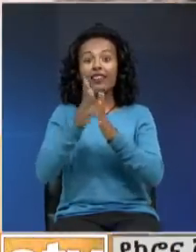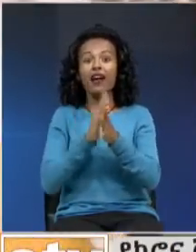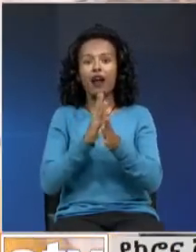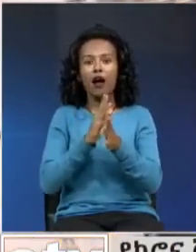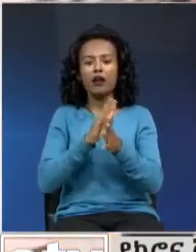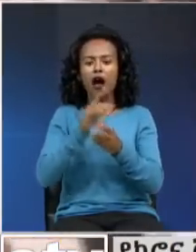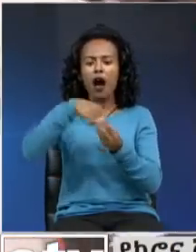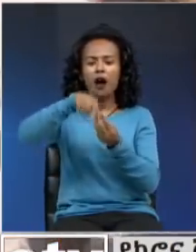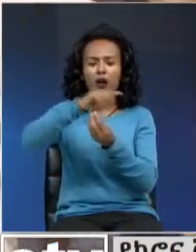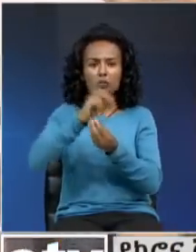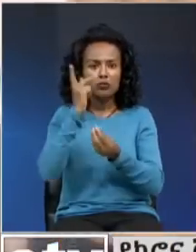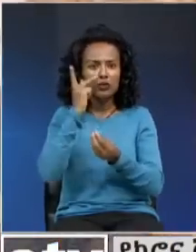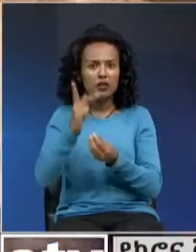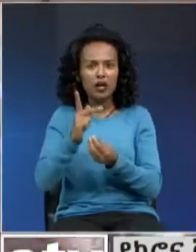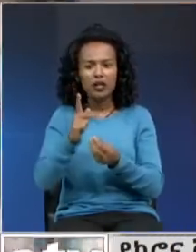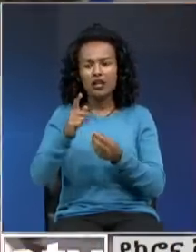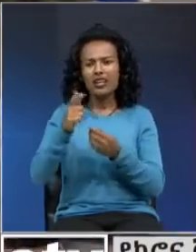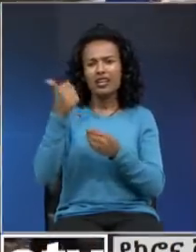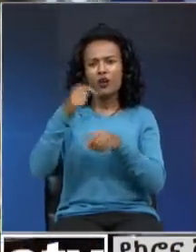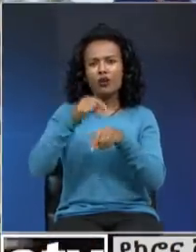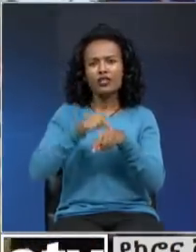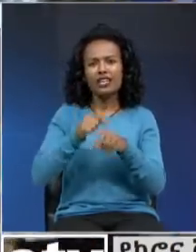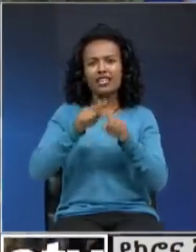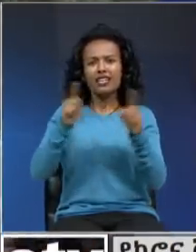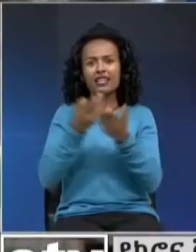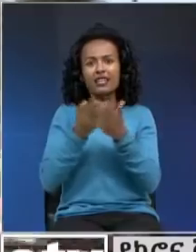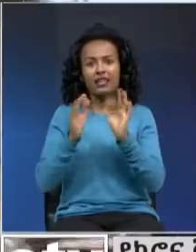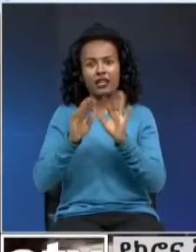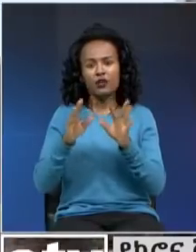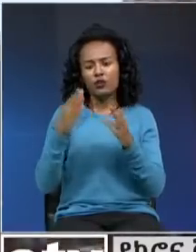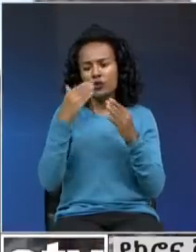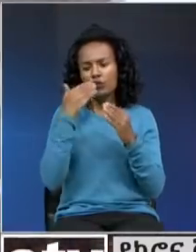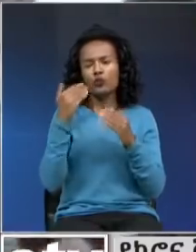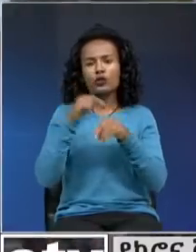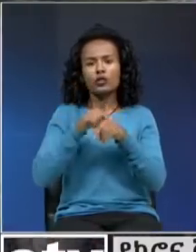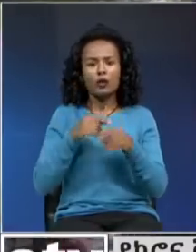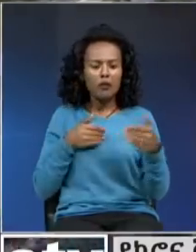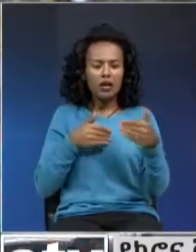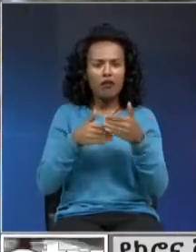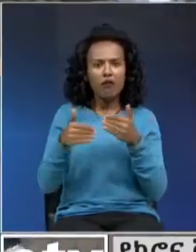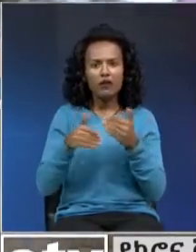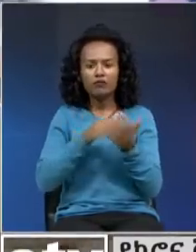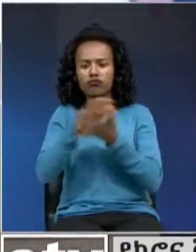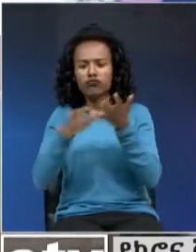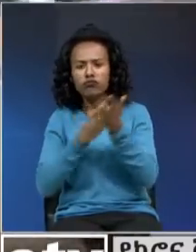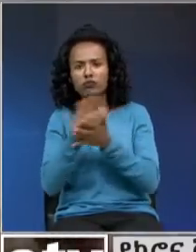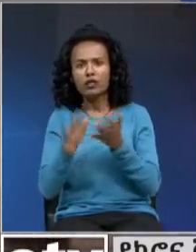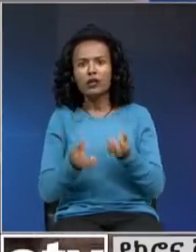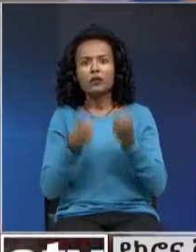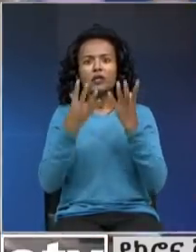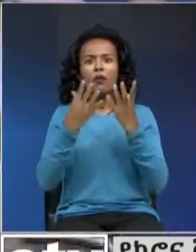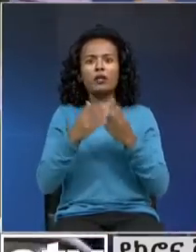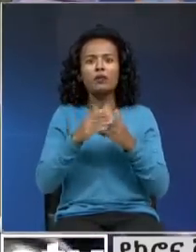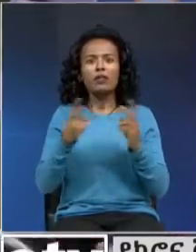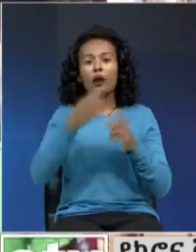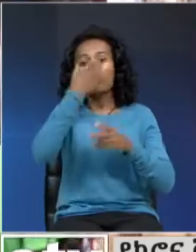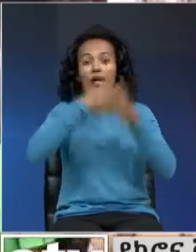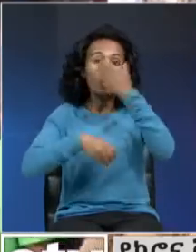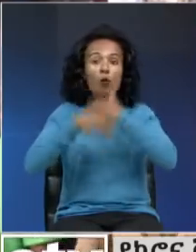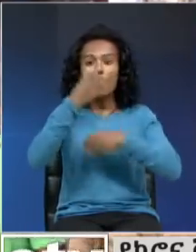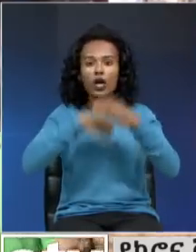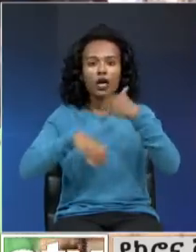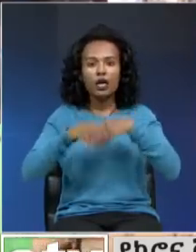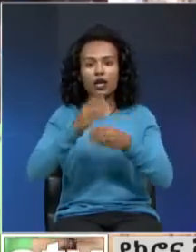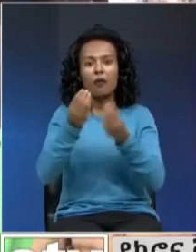ግን ከወትሮ የተለየ ነገር የሌለው እንደ ደህናው ጊዜ ሁሉ መገፋፋትና መዋከብ የበዛበት የደራ ገበያ የሚስተናገድበት ቦታ